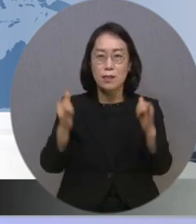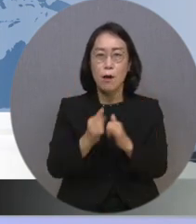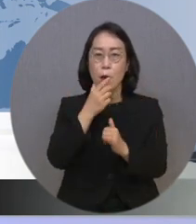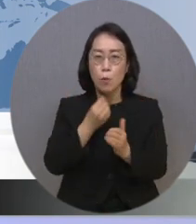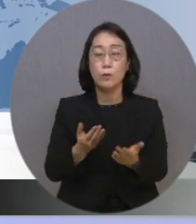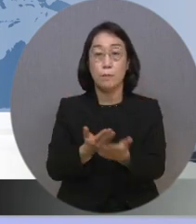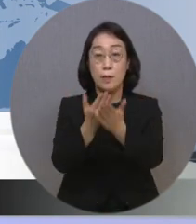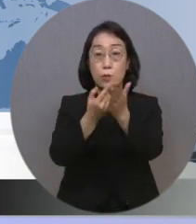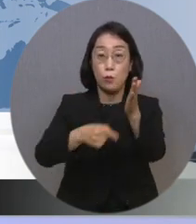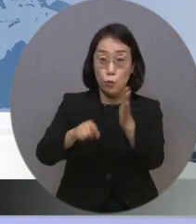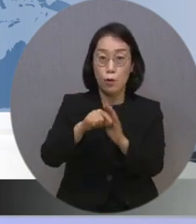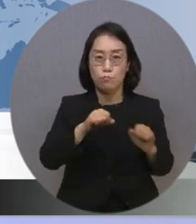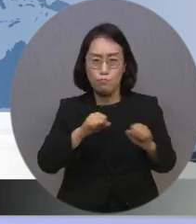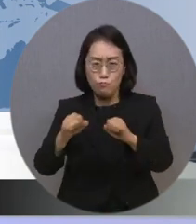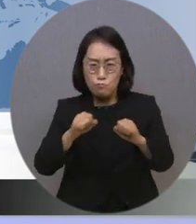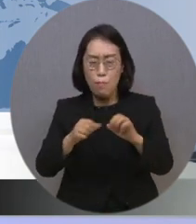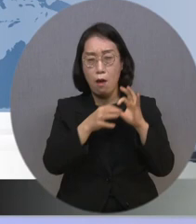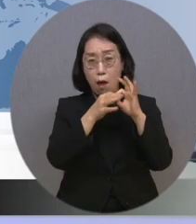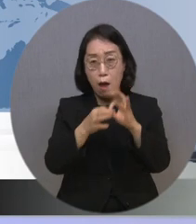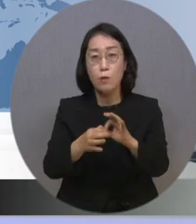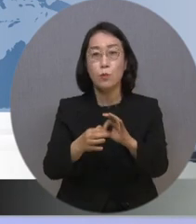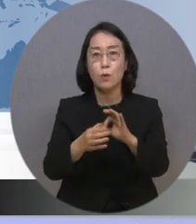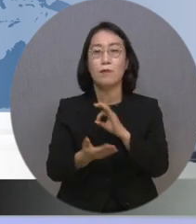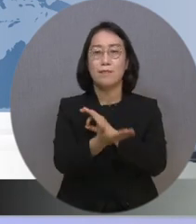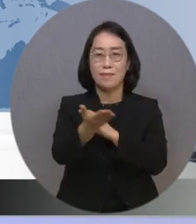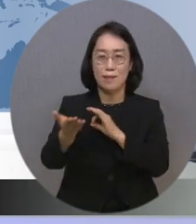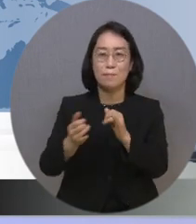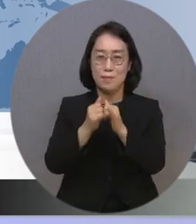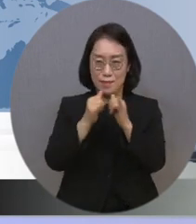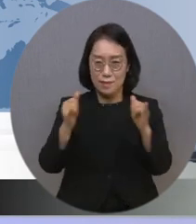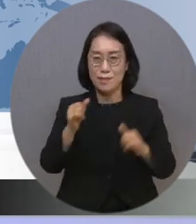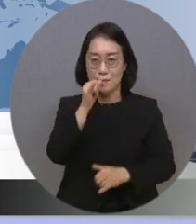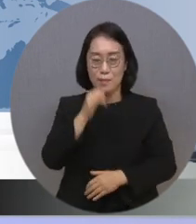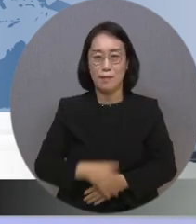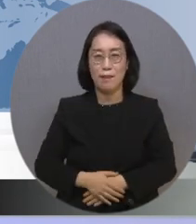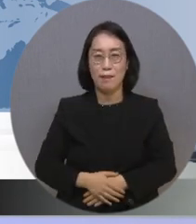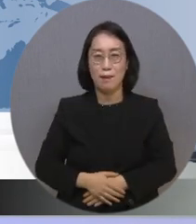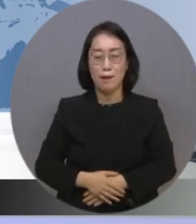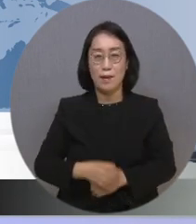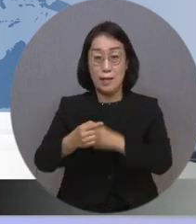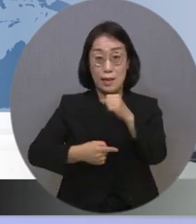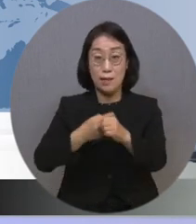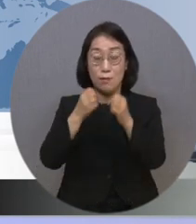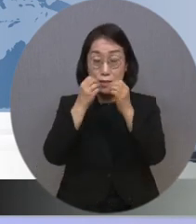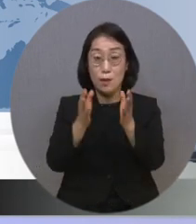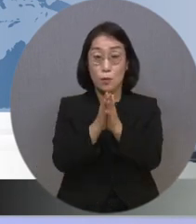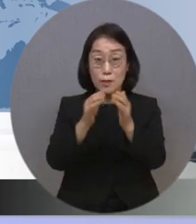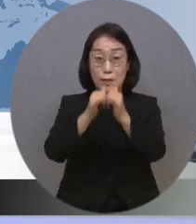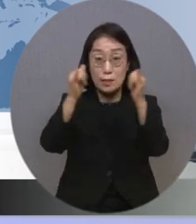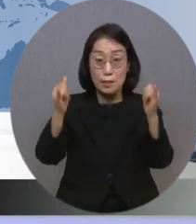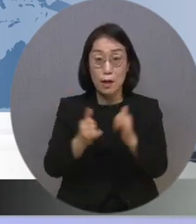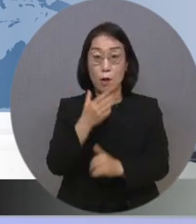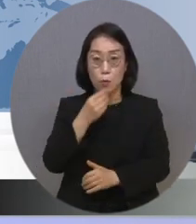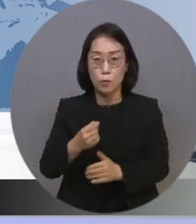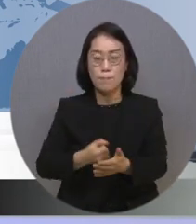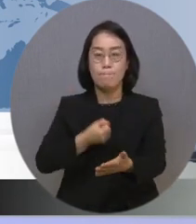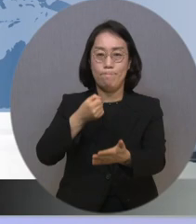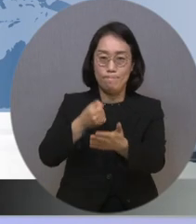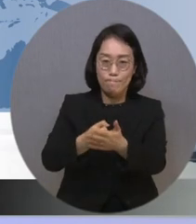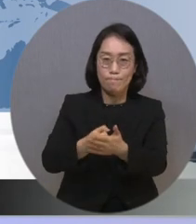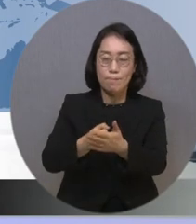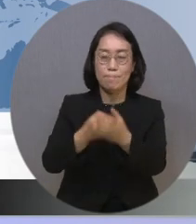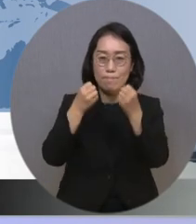위해 현장에서 불철주야 노력하는 이들이 있습니다. 새해를 맞아 사회복지계도 새로운 각오를